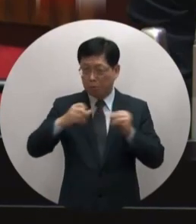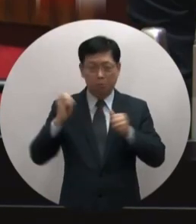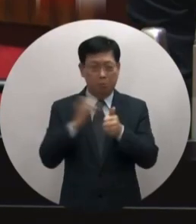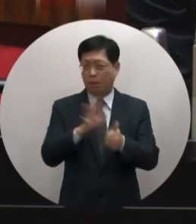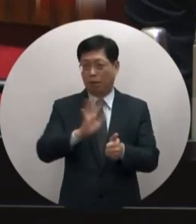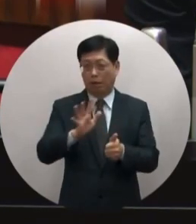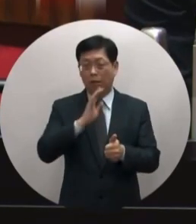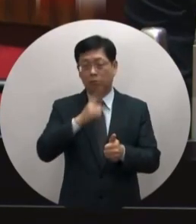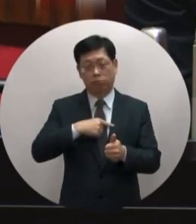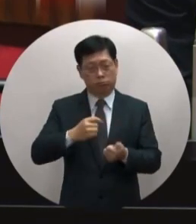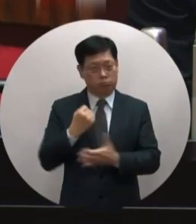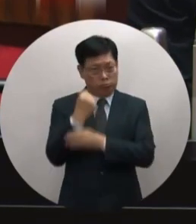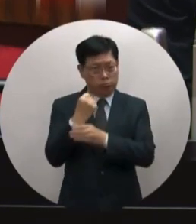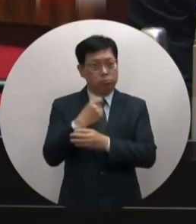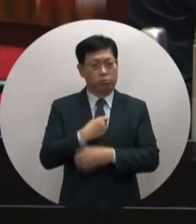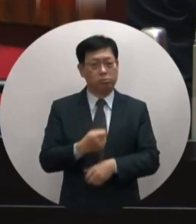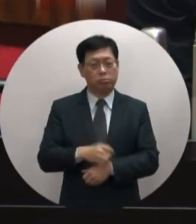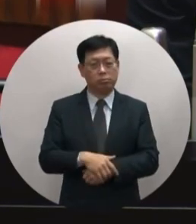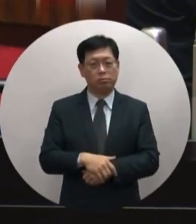支持拜託